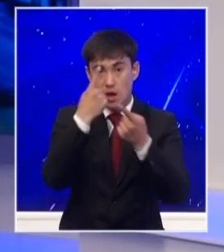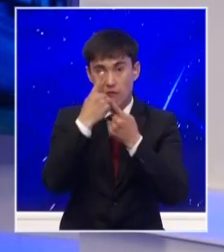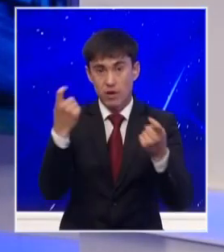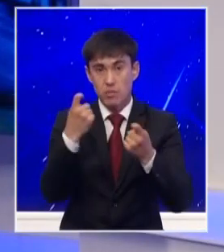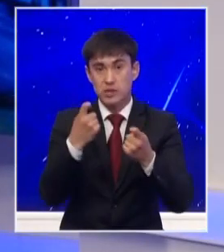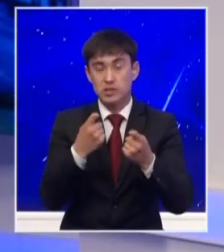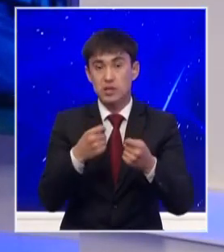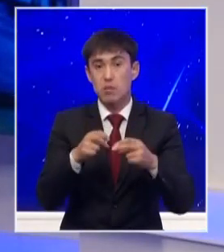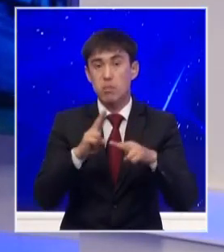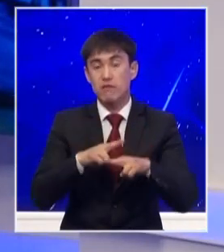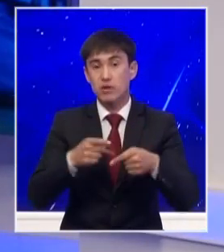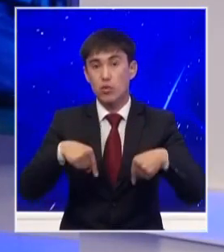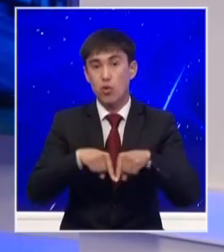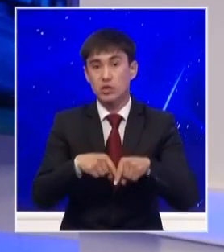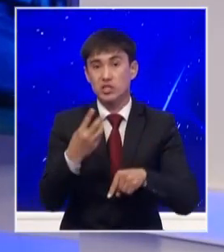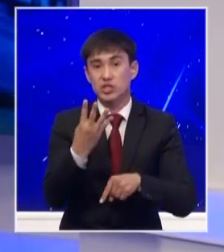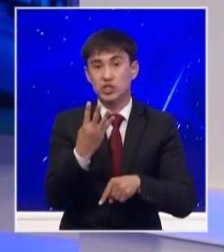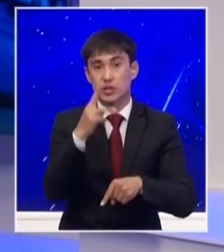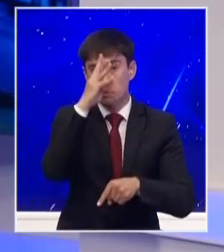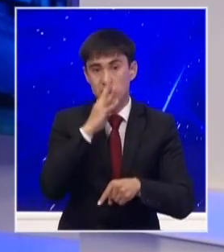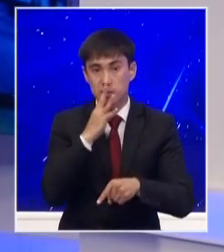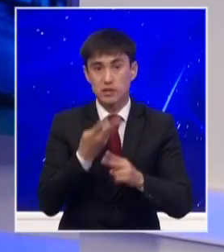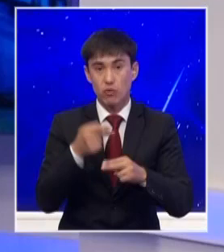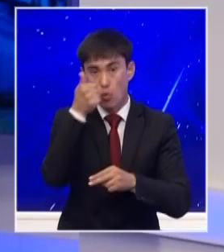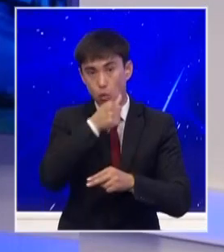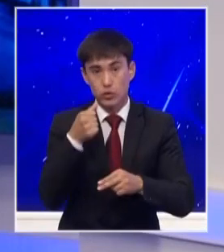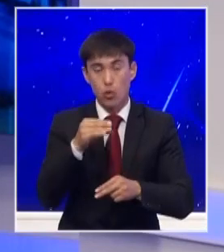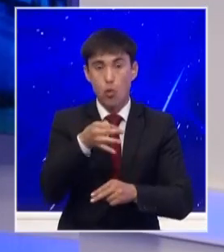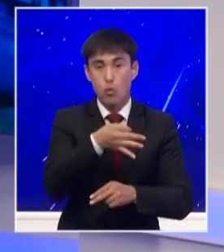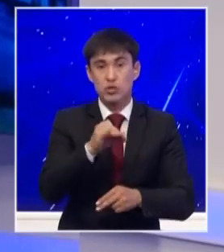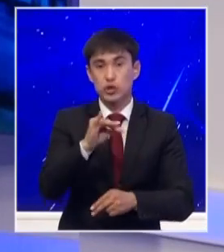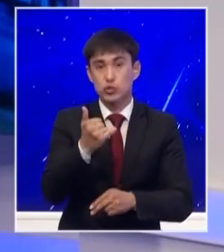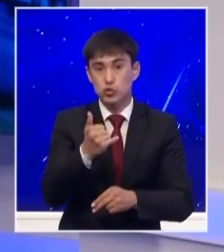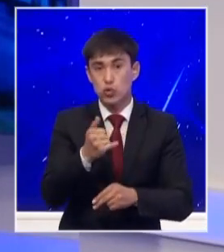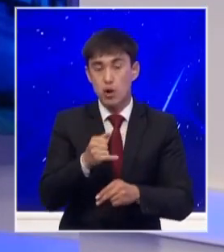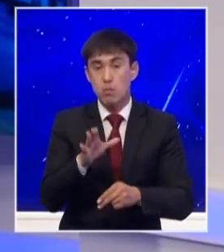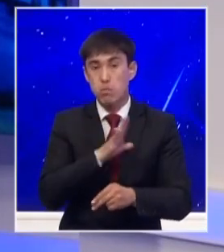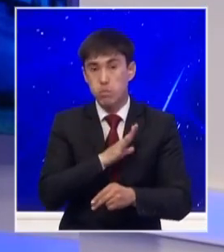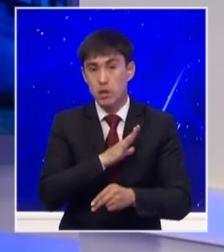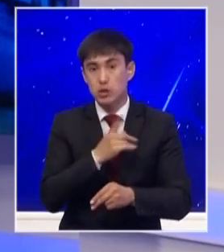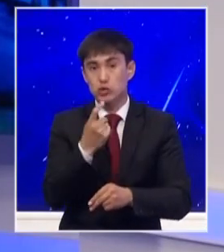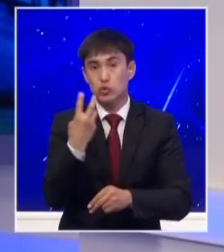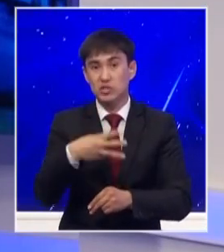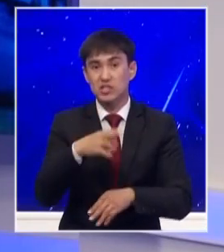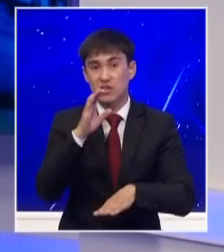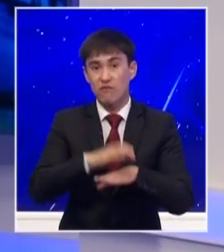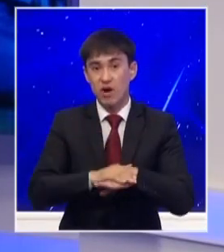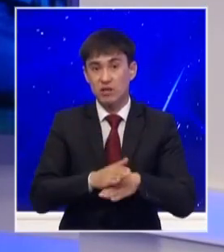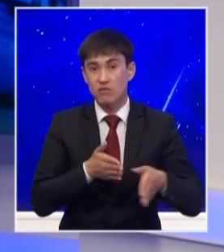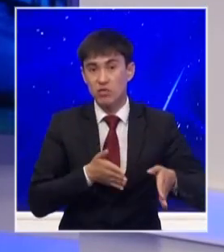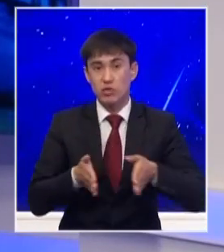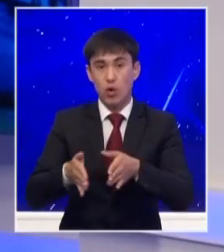Информация о правоохранительных органах. За 4 месяца текущего года в области ЖТСУ произошло порядка 130